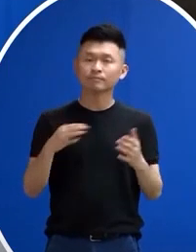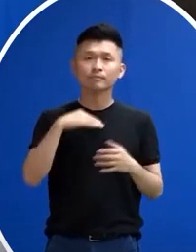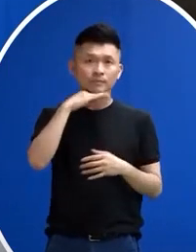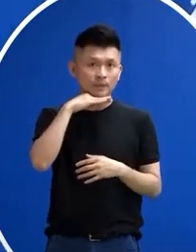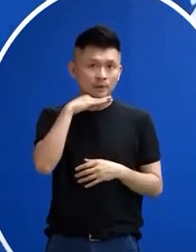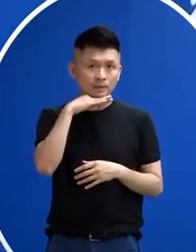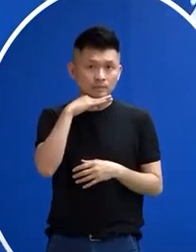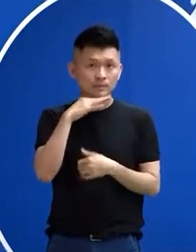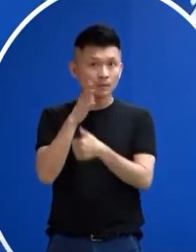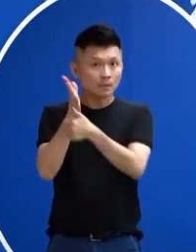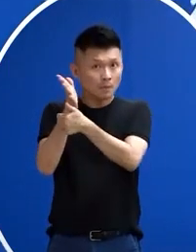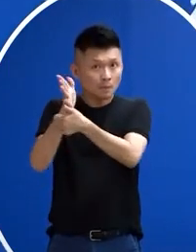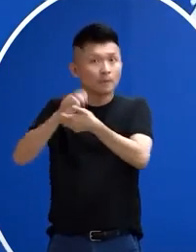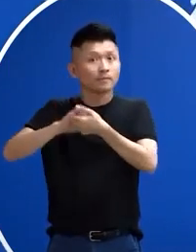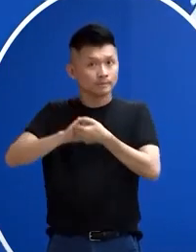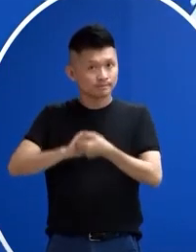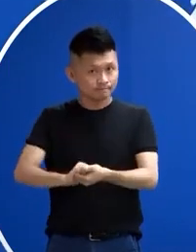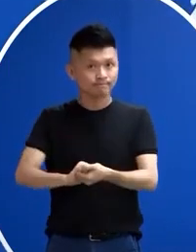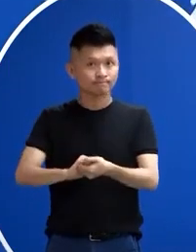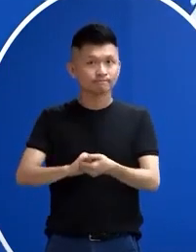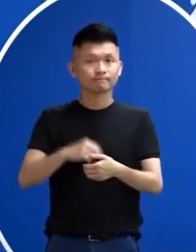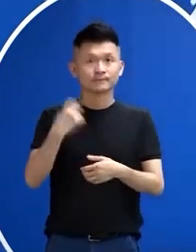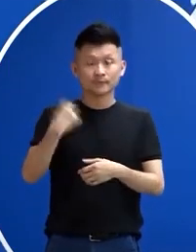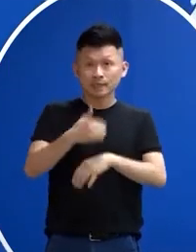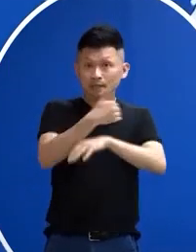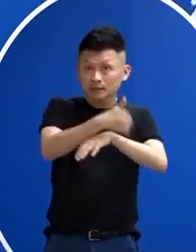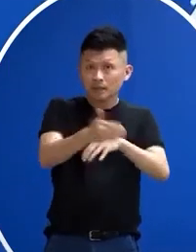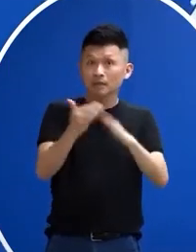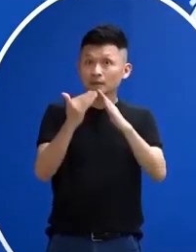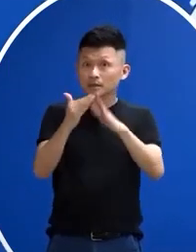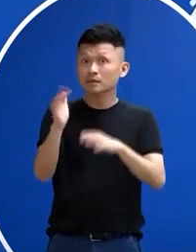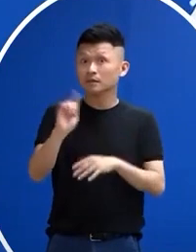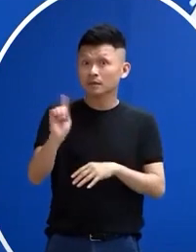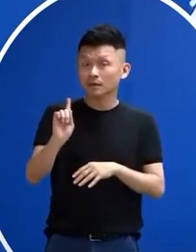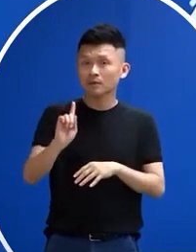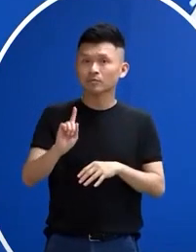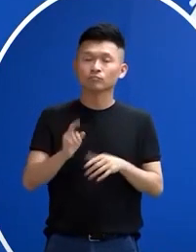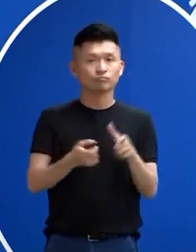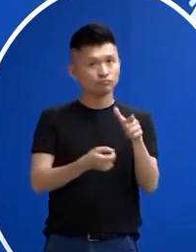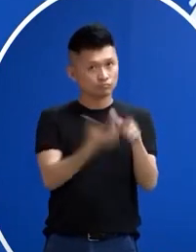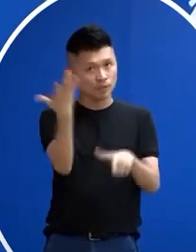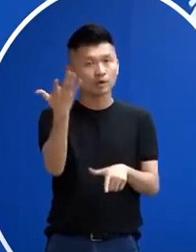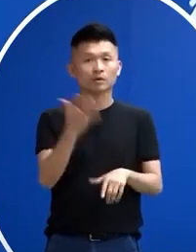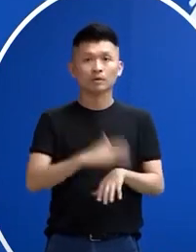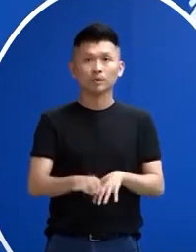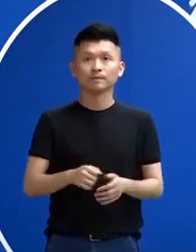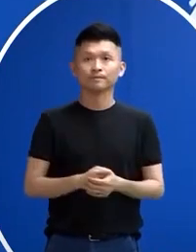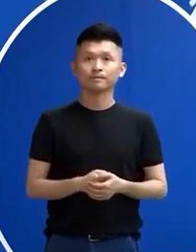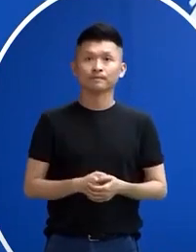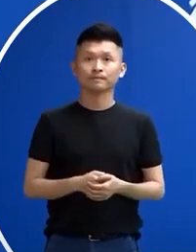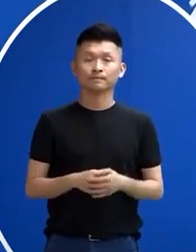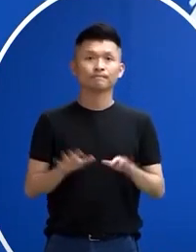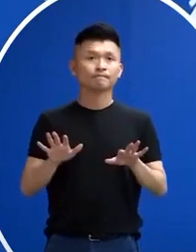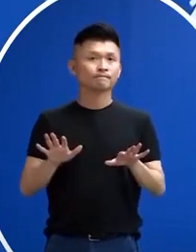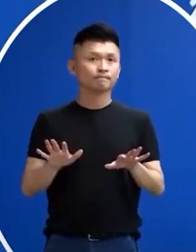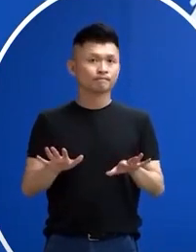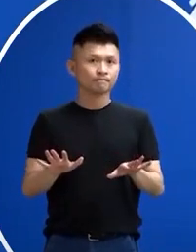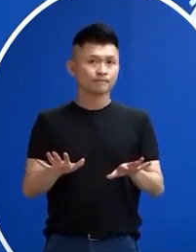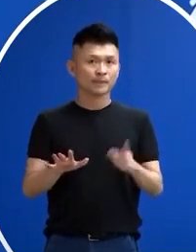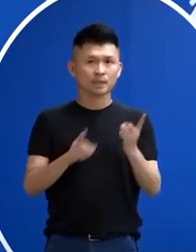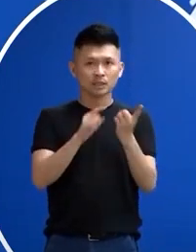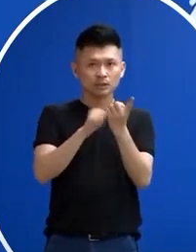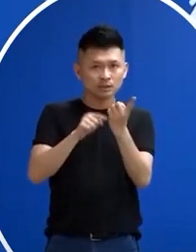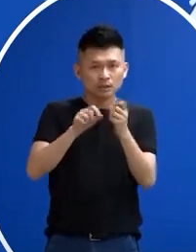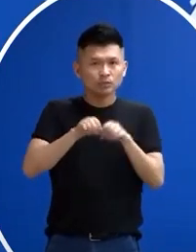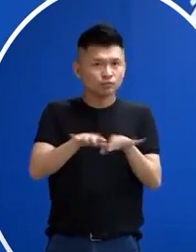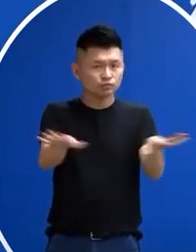到确认一点，那在整个的县市别我们可能会应该会跟大家来做报告，但细胞简讯是不会的，目前好